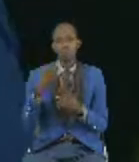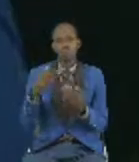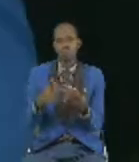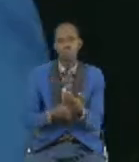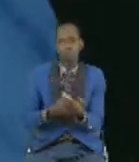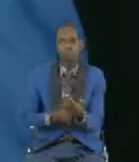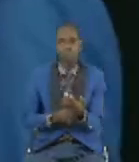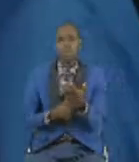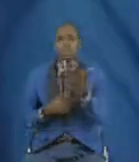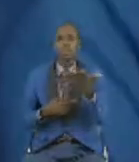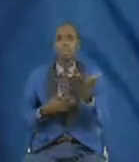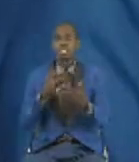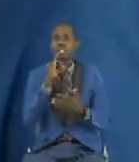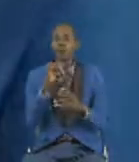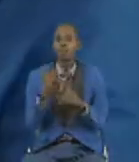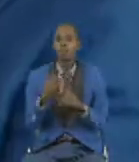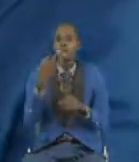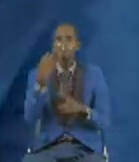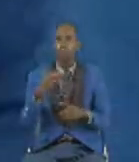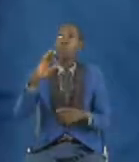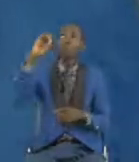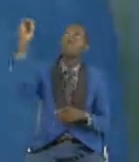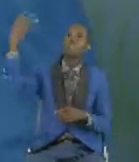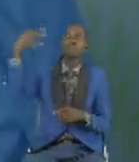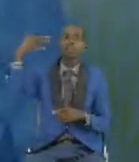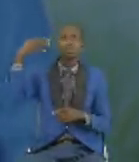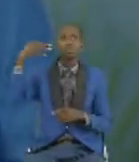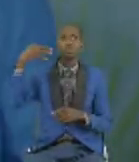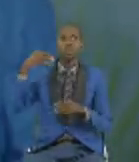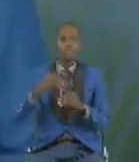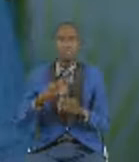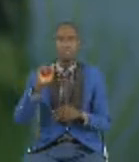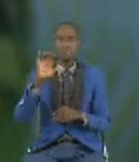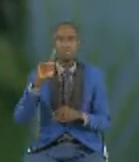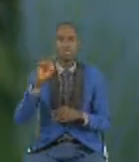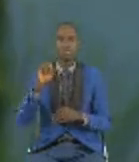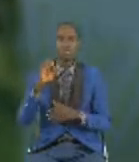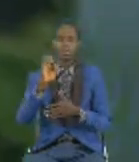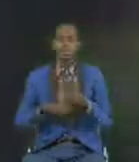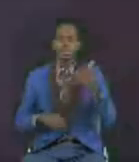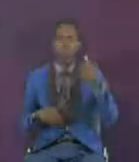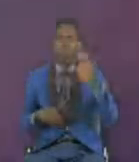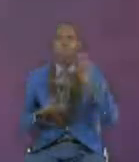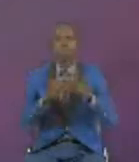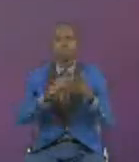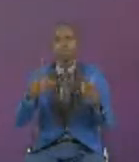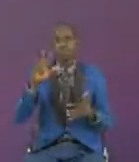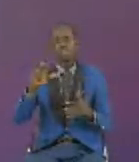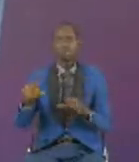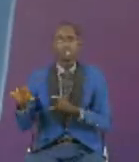premièrement. Il y a la parole de sa grâce. Deuxièmement, Acte 14, verset